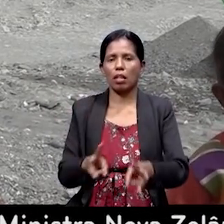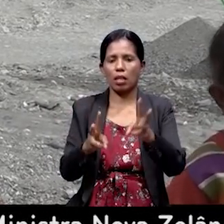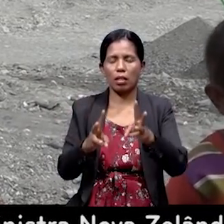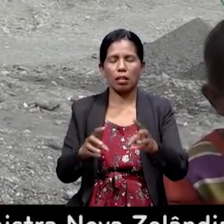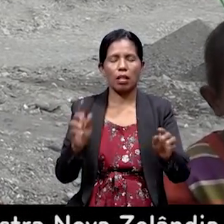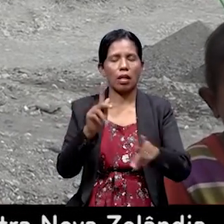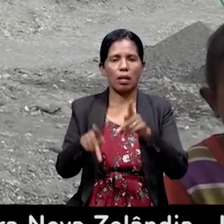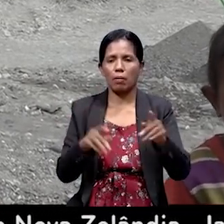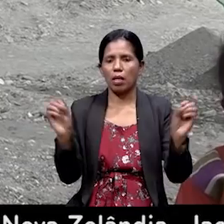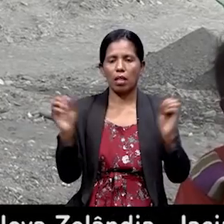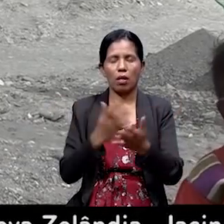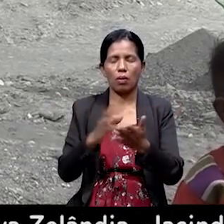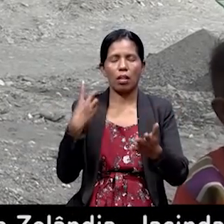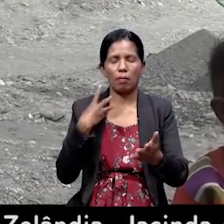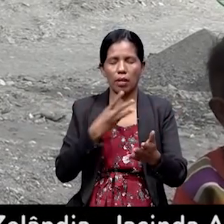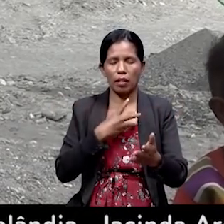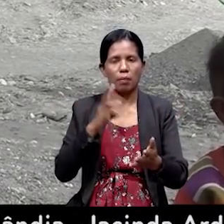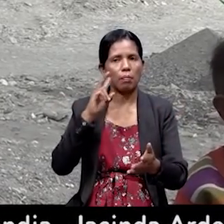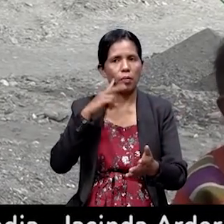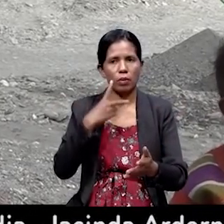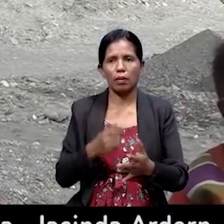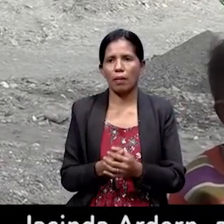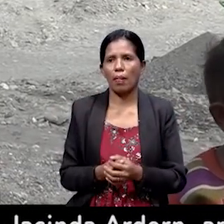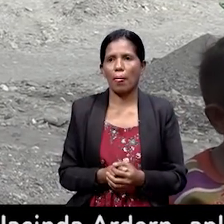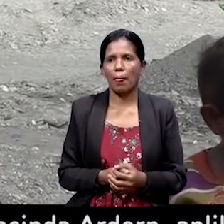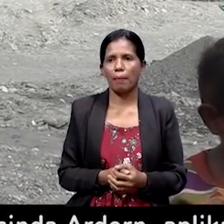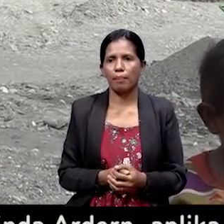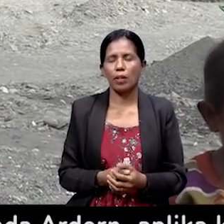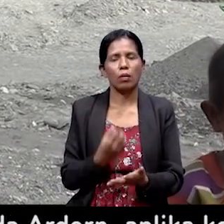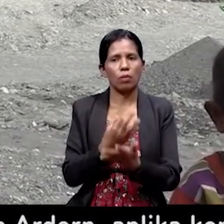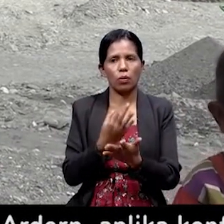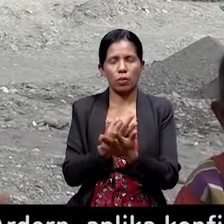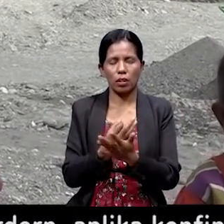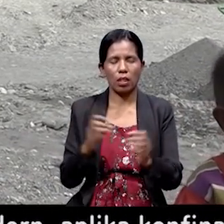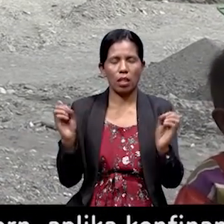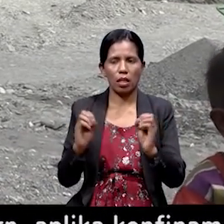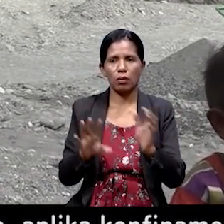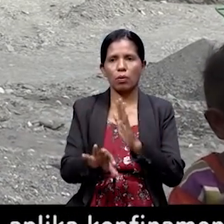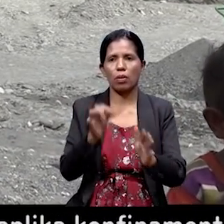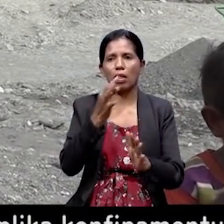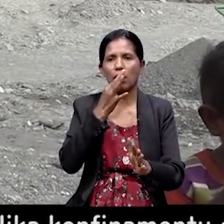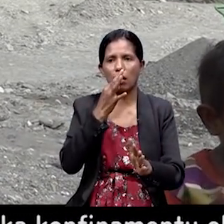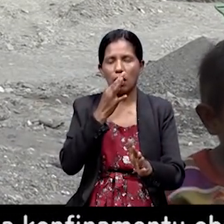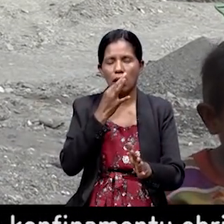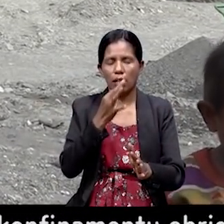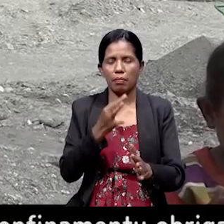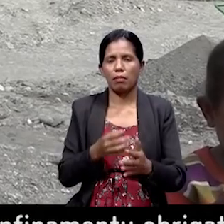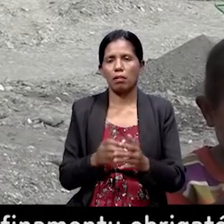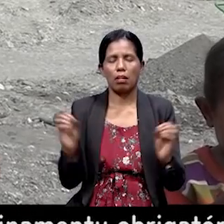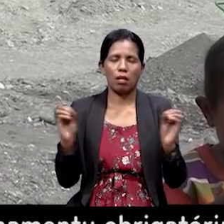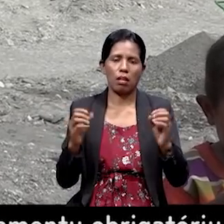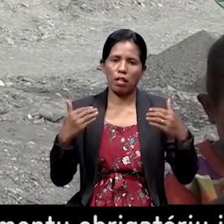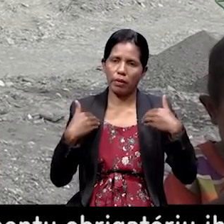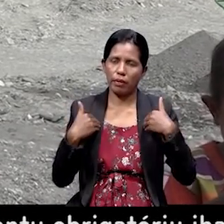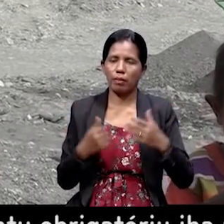modo istraga deh. Karena kita juga kami tambah ambil ansa osan bah ini maraska atau hol haham bah mihangnya.